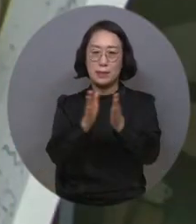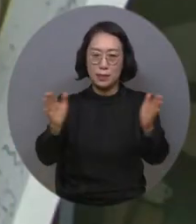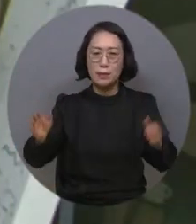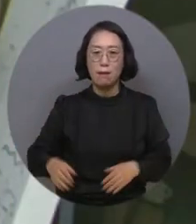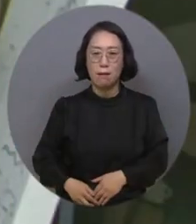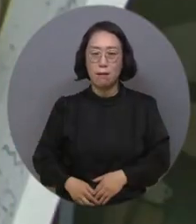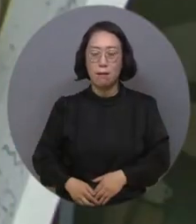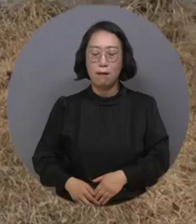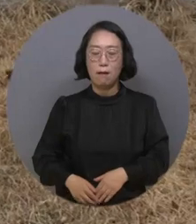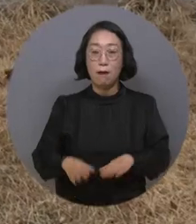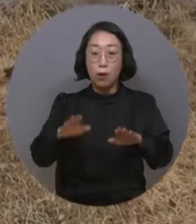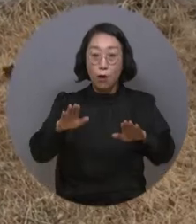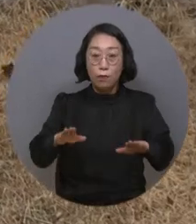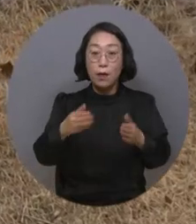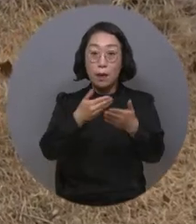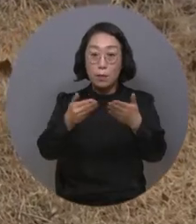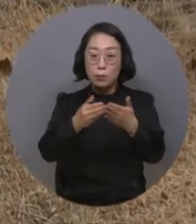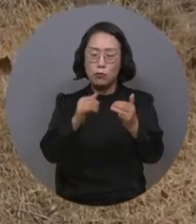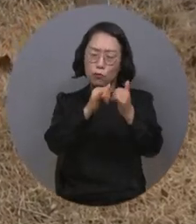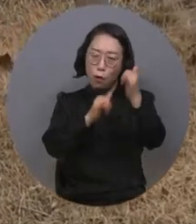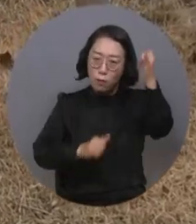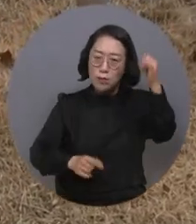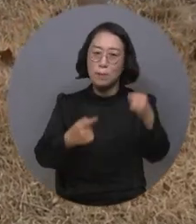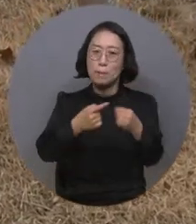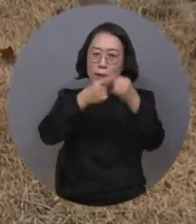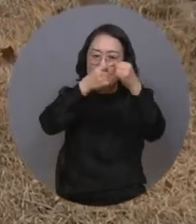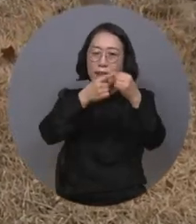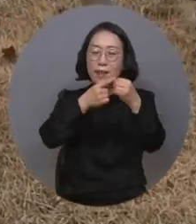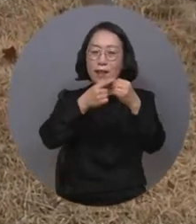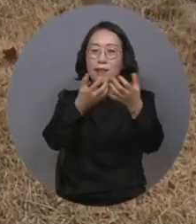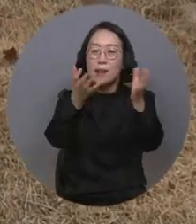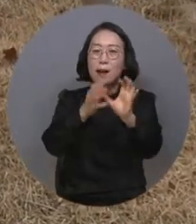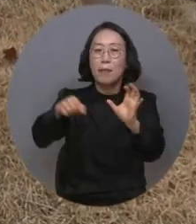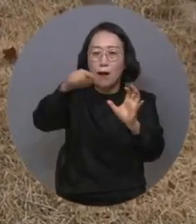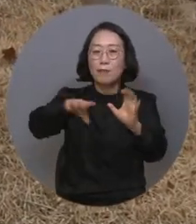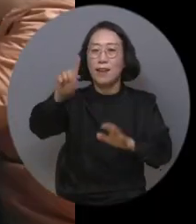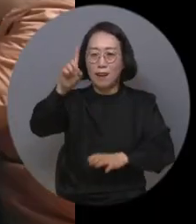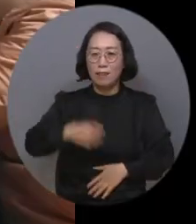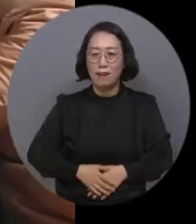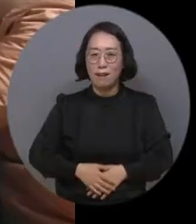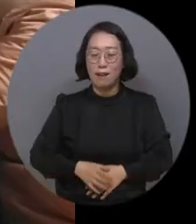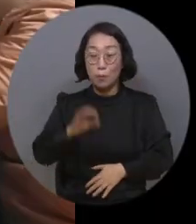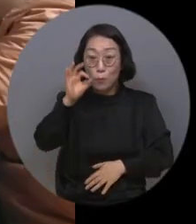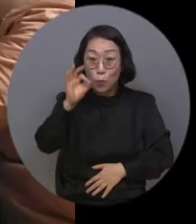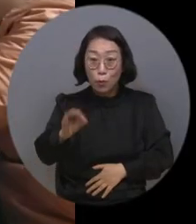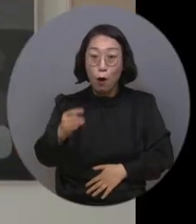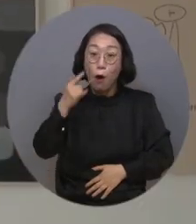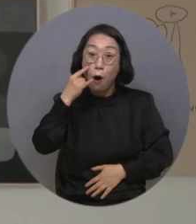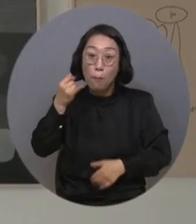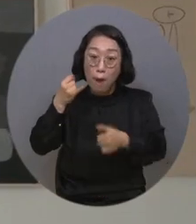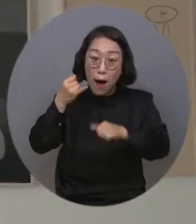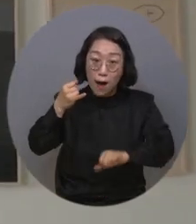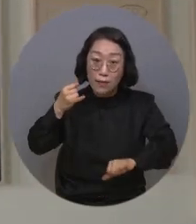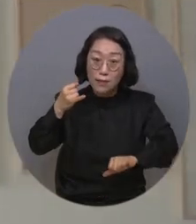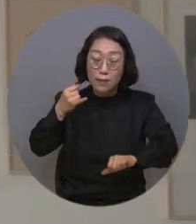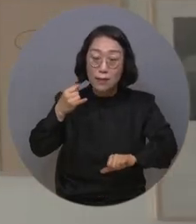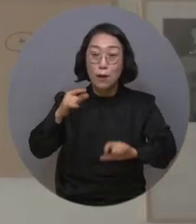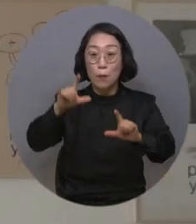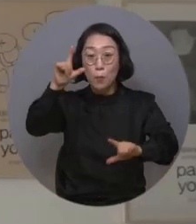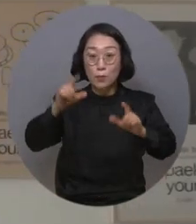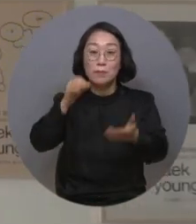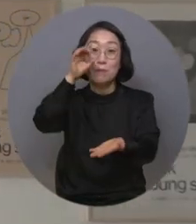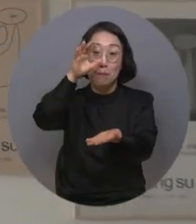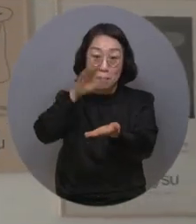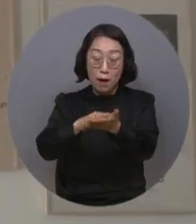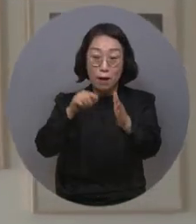현대미술 1세대 작가입니다 미술관을 들어서면 모자상이 관람객을 맞이합니다 배경수 합에게 많은 작품 속에서